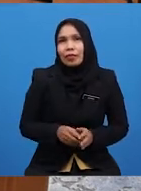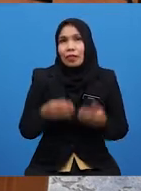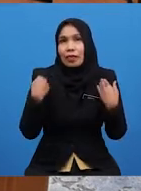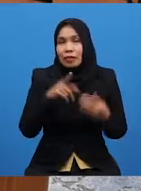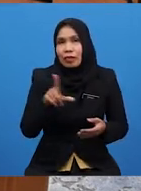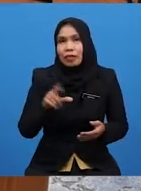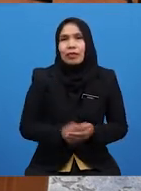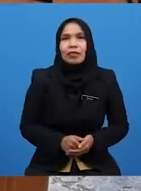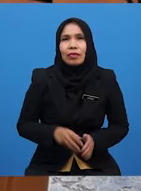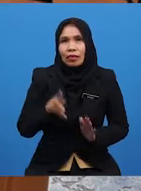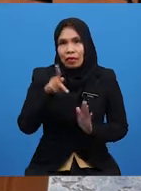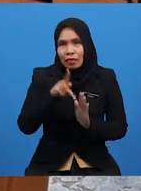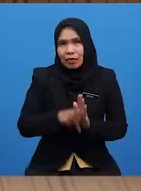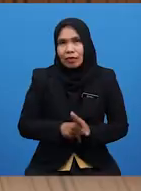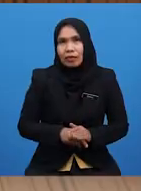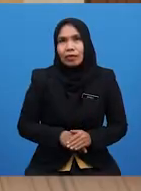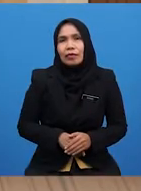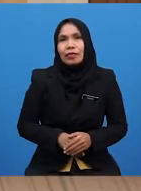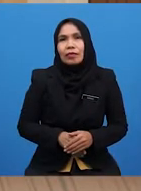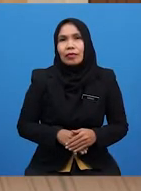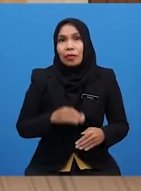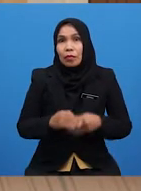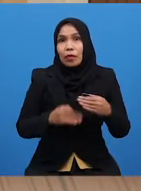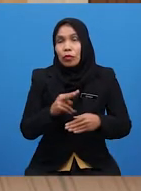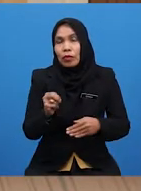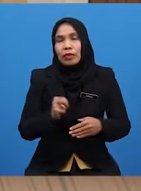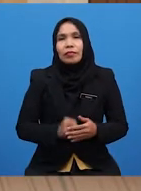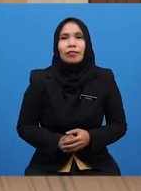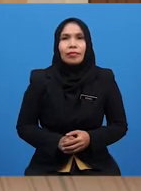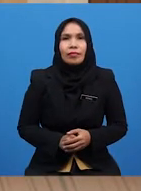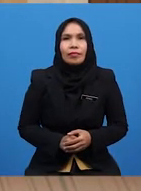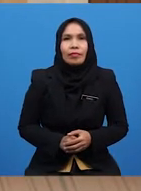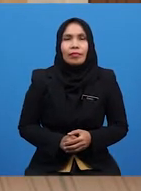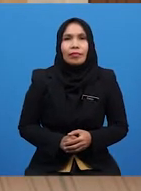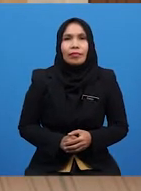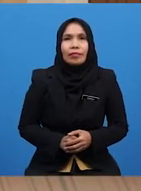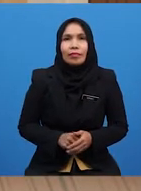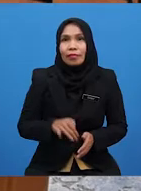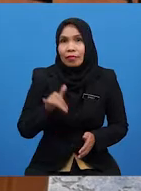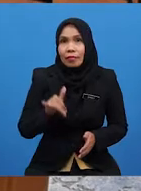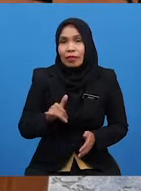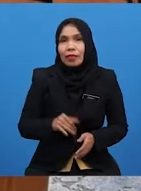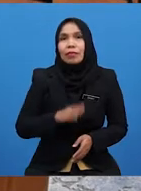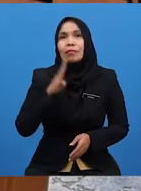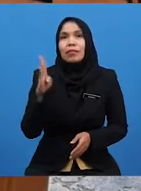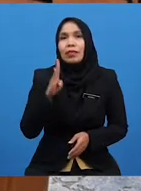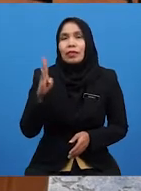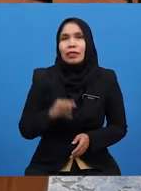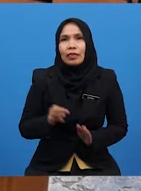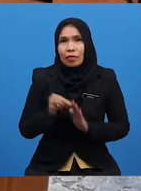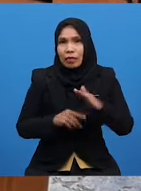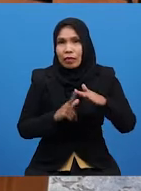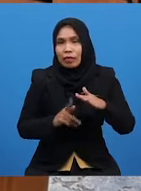dalam kehidupan dalaman dan ruang kerja yang biasanya melibatkan keputusan estetik dan juga partikel